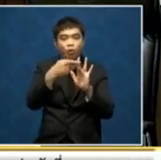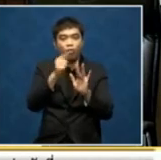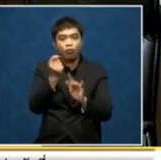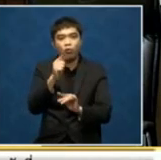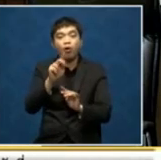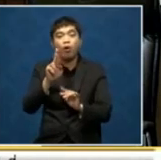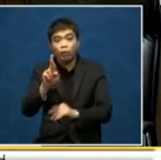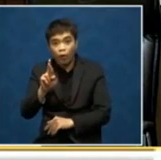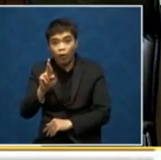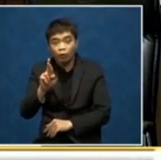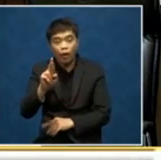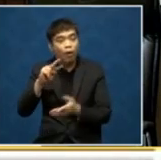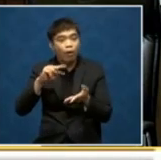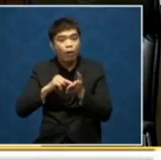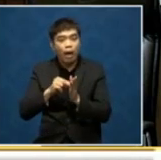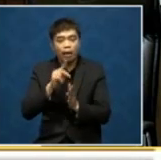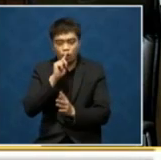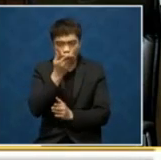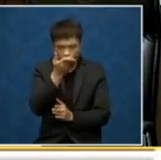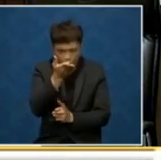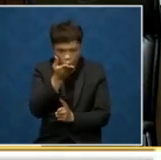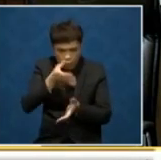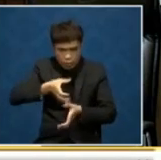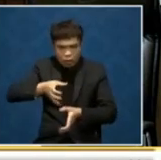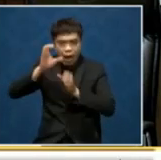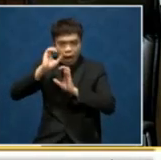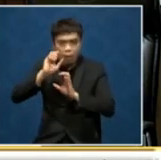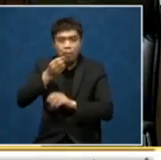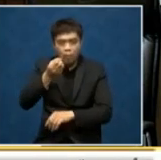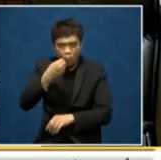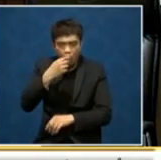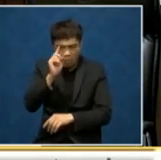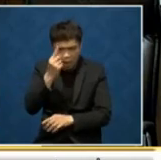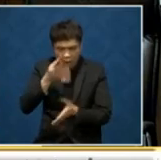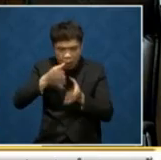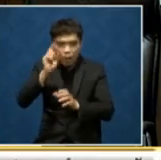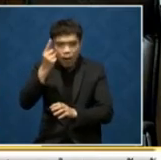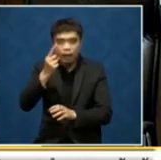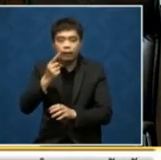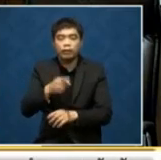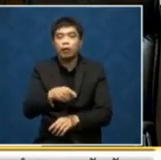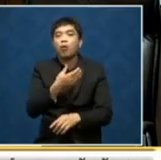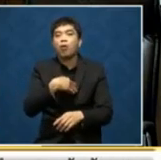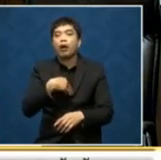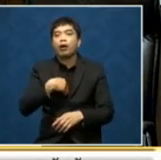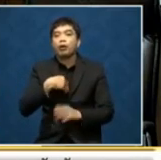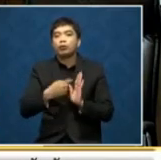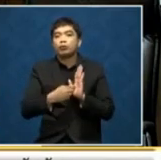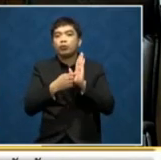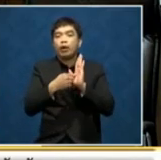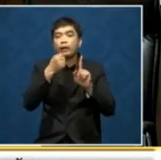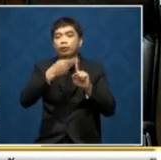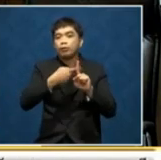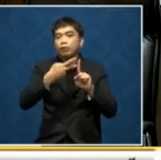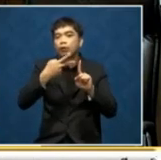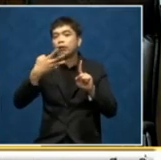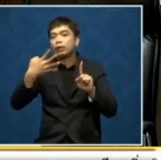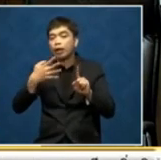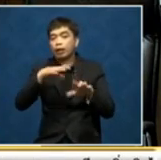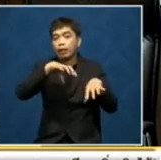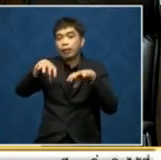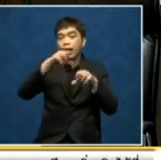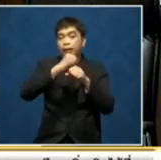ส่วนท้องถิ่นนะครับอุทธรณ์แล้วนะครับเอ่อให้ยืนตามเดิมแต่ว่าช่วงเวลาที่อุทธรณ์3-4เดือนนะยกตัวอย่างเราดำเนินกิจกรรม